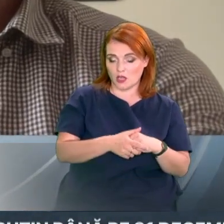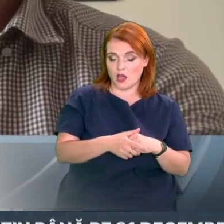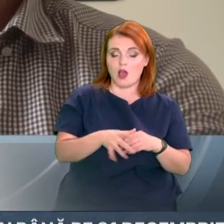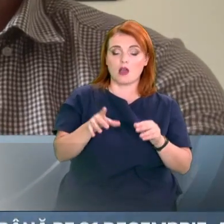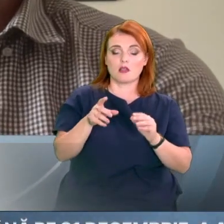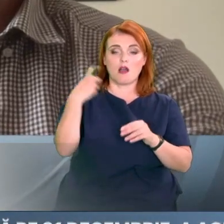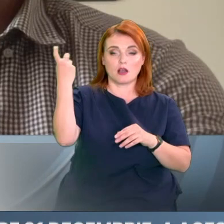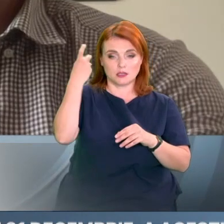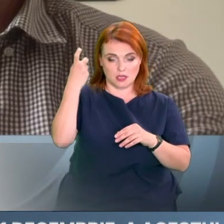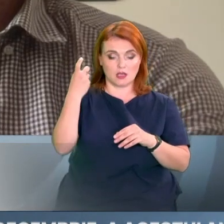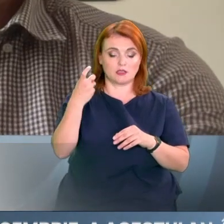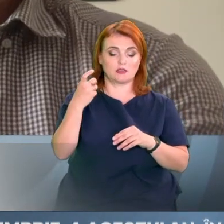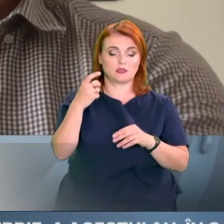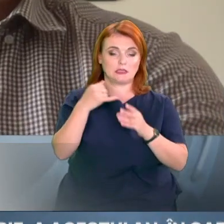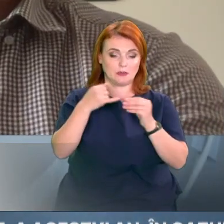o soluție?